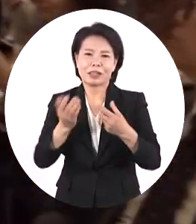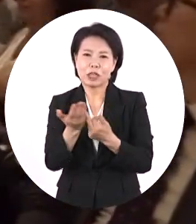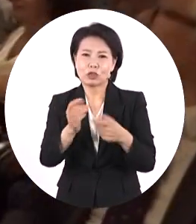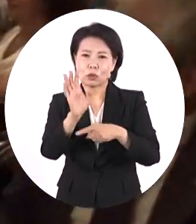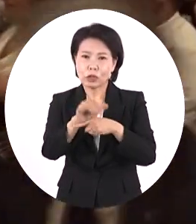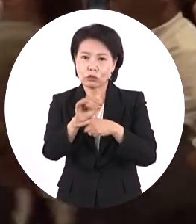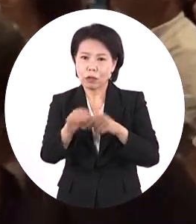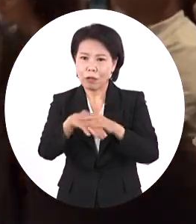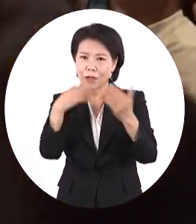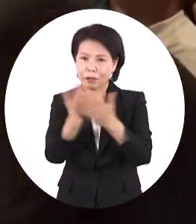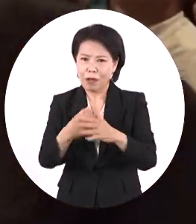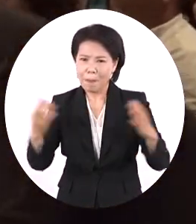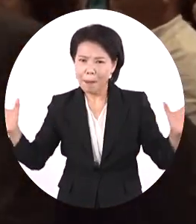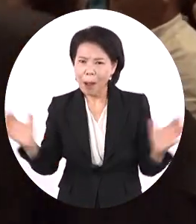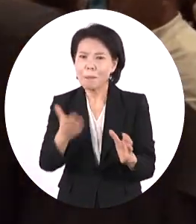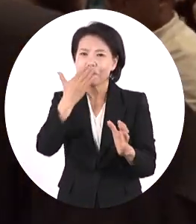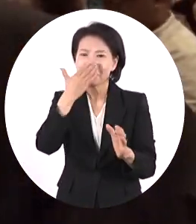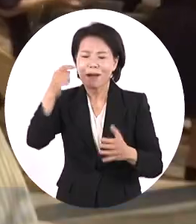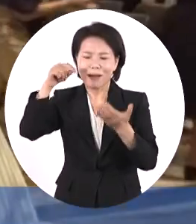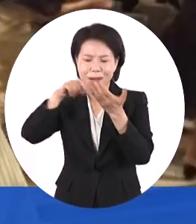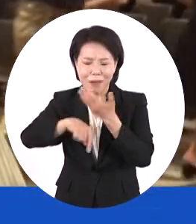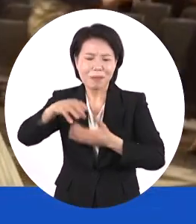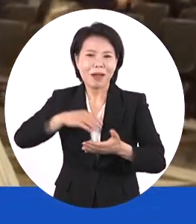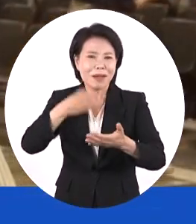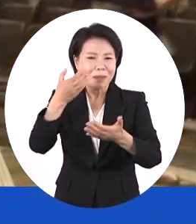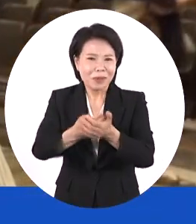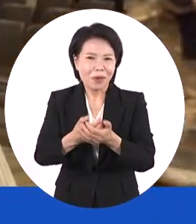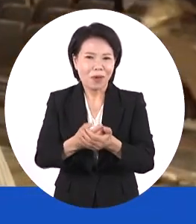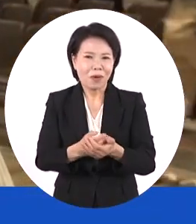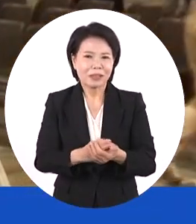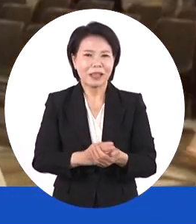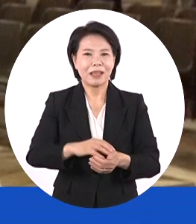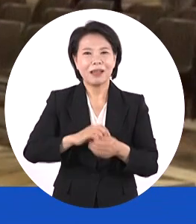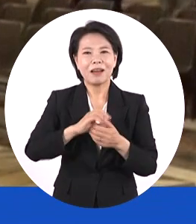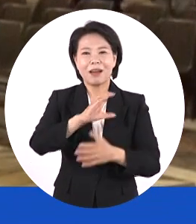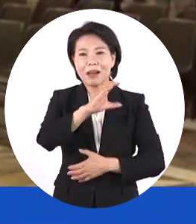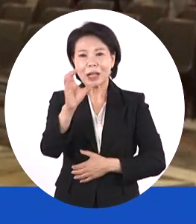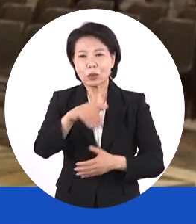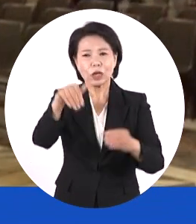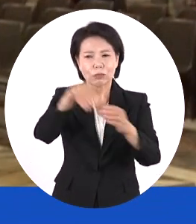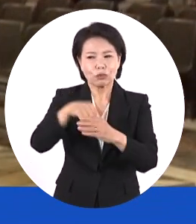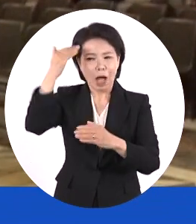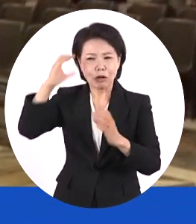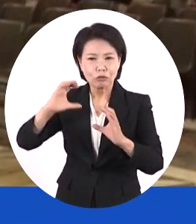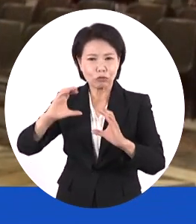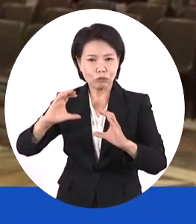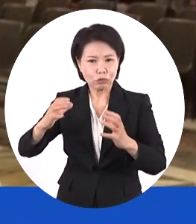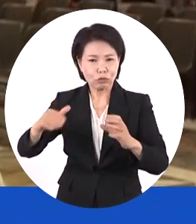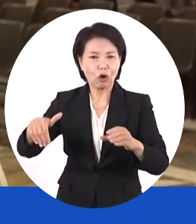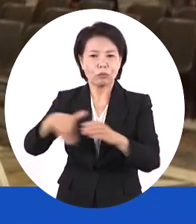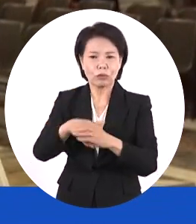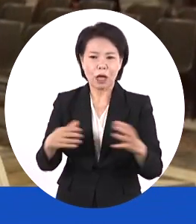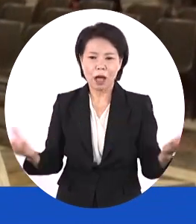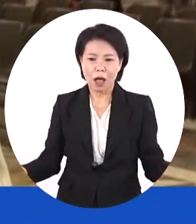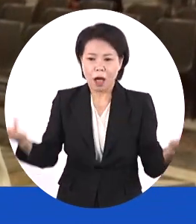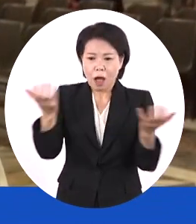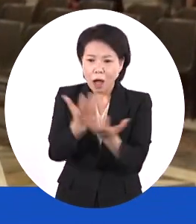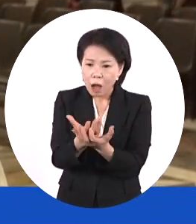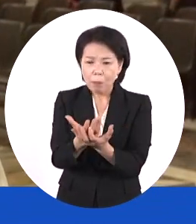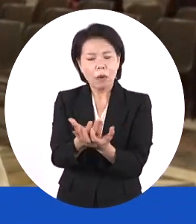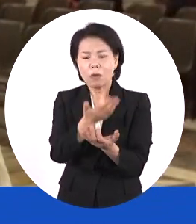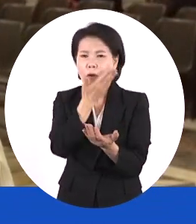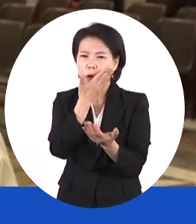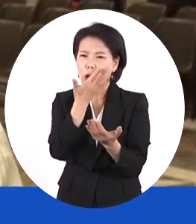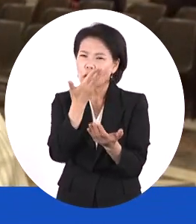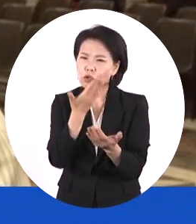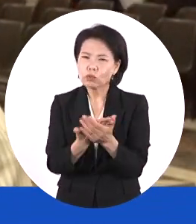장벽을 넘어 깊은 감동을 안겼습니다. What I said, this mixture between Catholicism